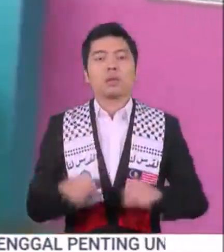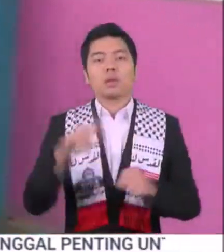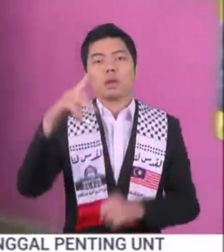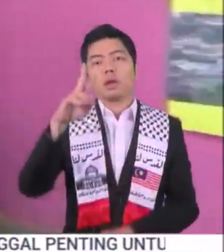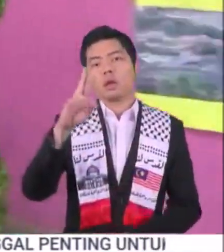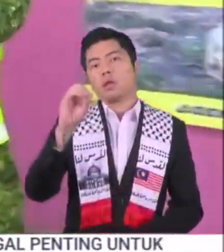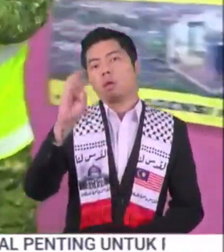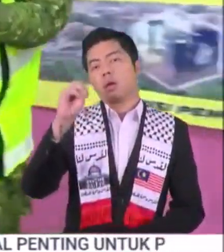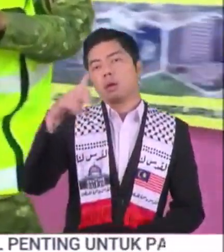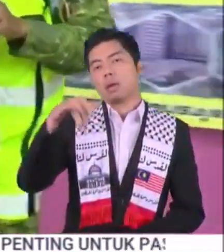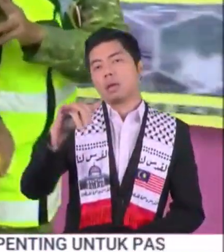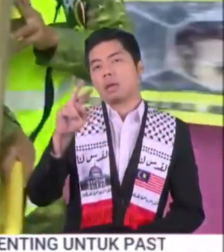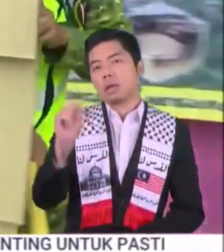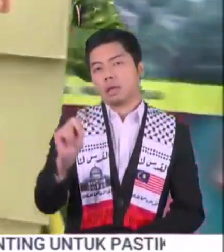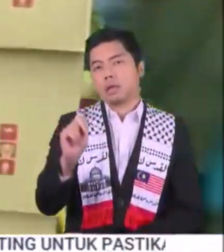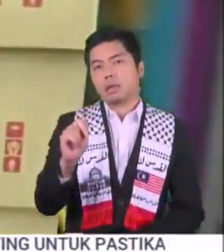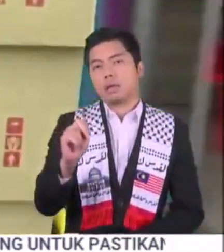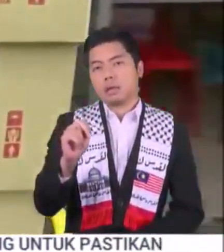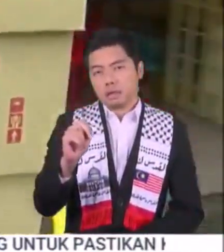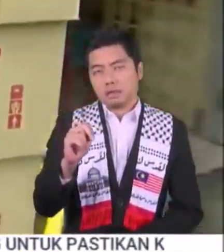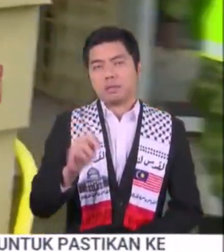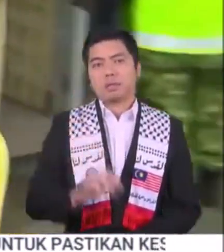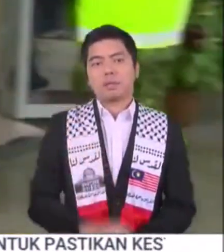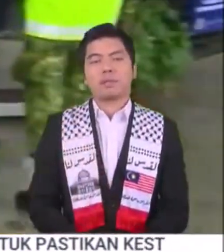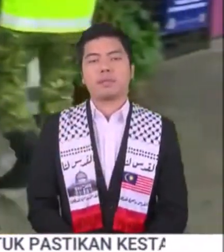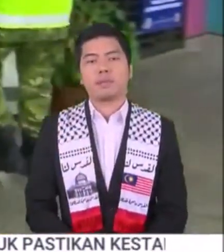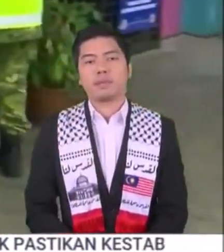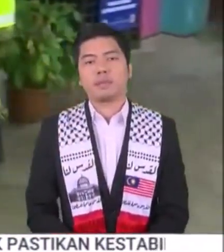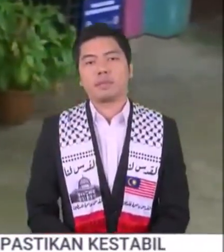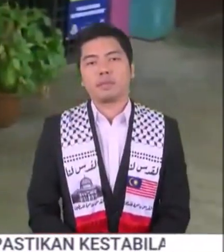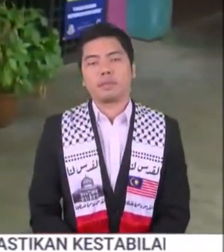jambatan Kuantan segamat dengan tren menurun